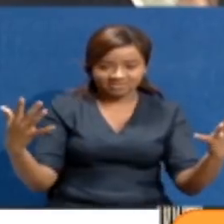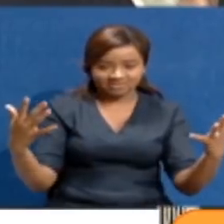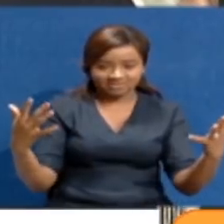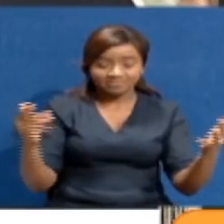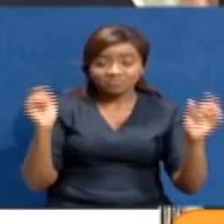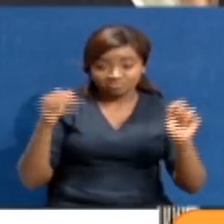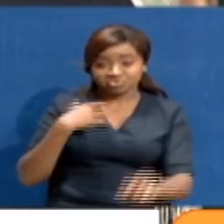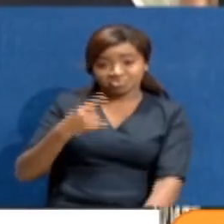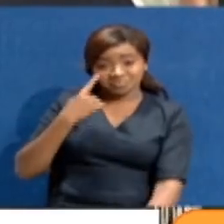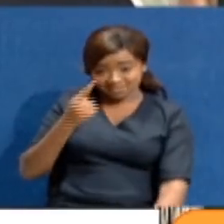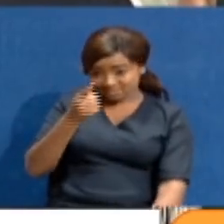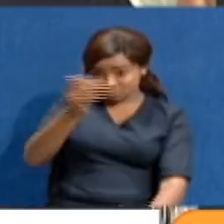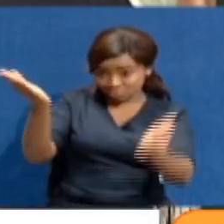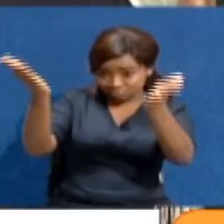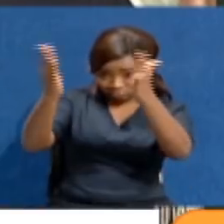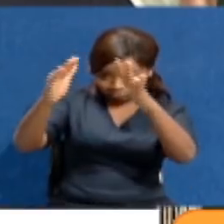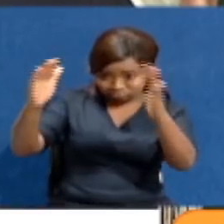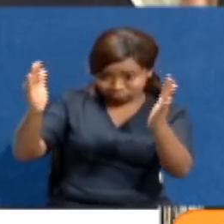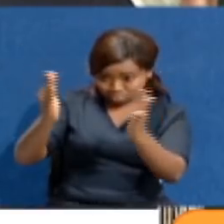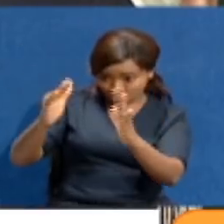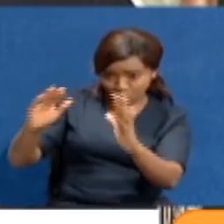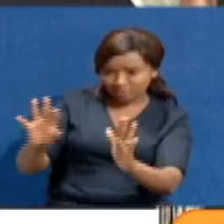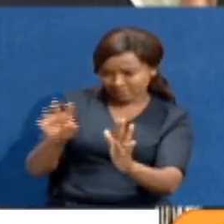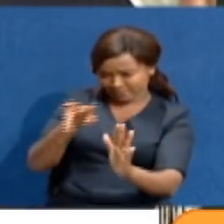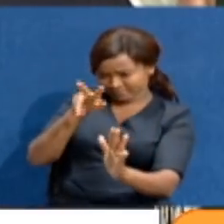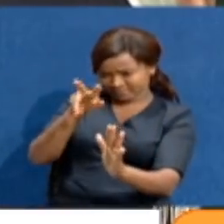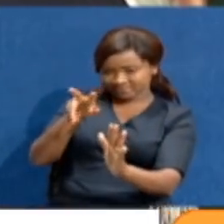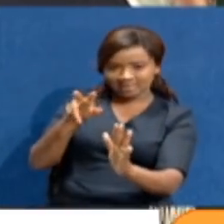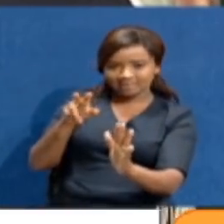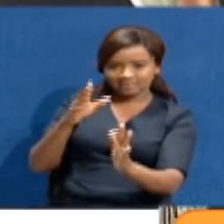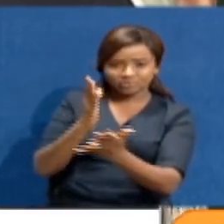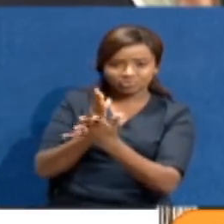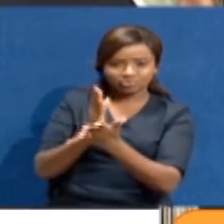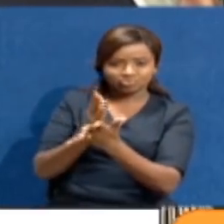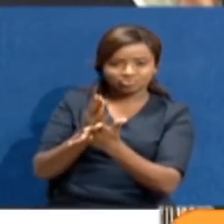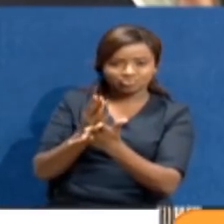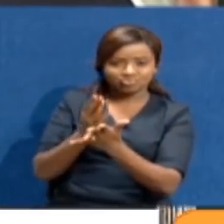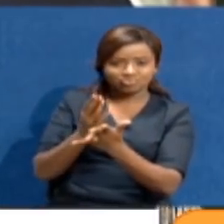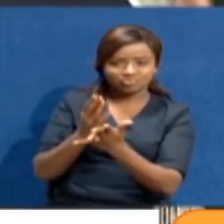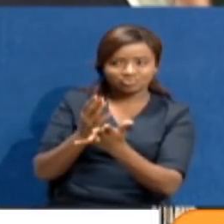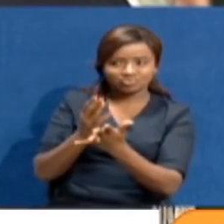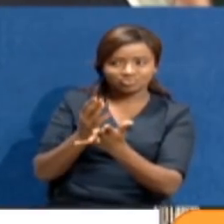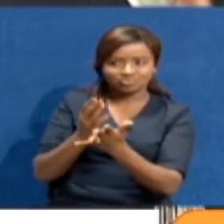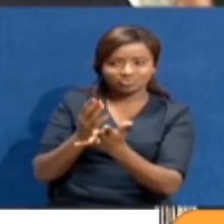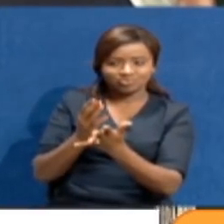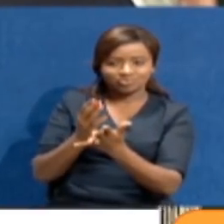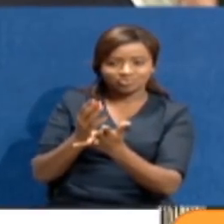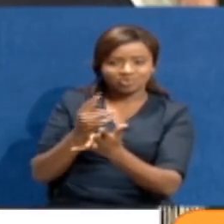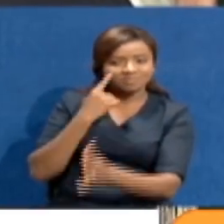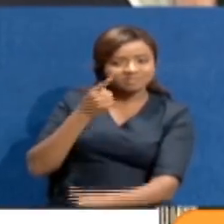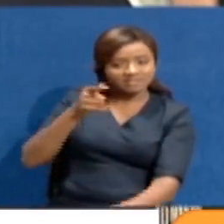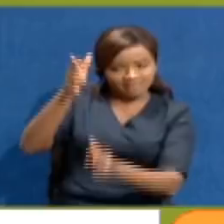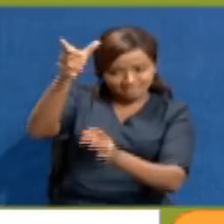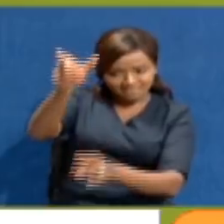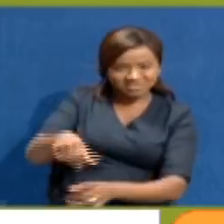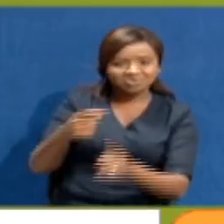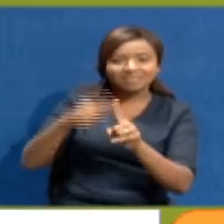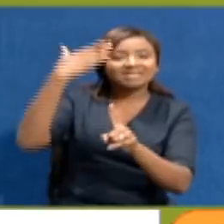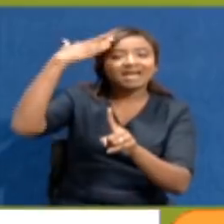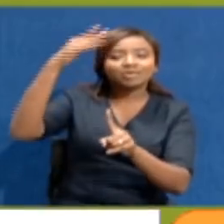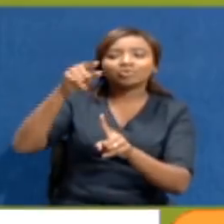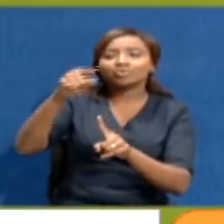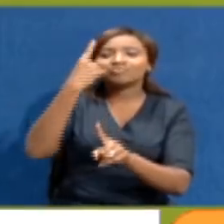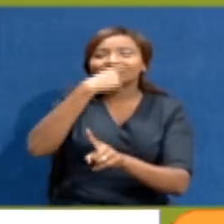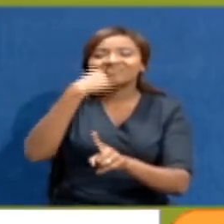kwa sasa nakuona wewe na labda mimi nakujua. Lakini hata nakuona naona huyu ni mtu, lakini siwezi nikajua huyu